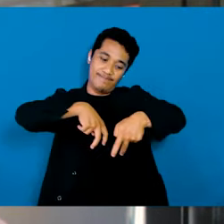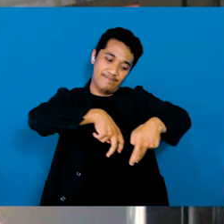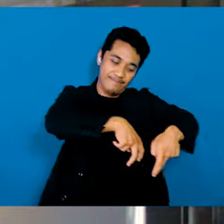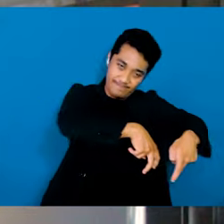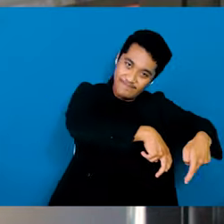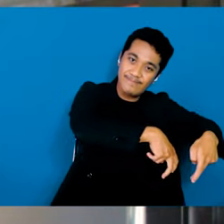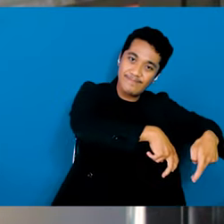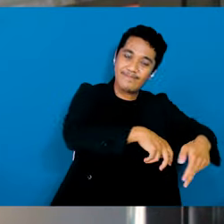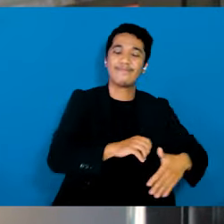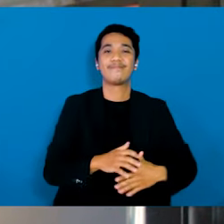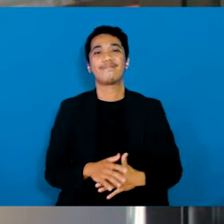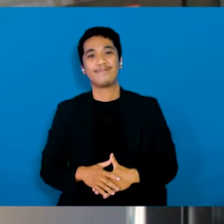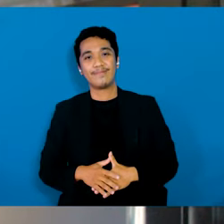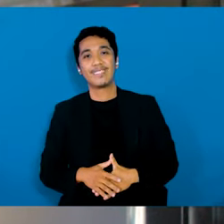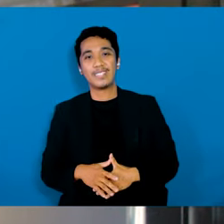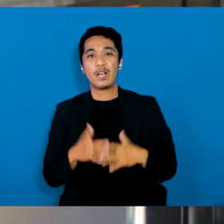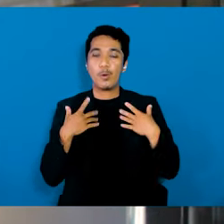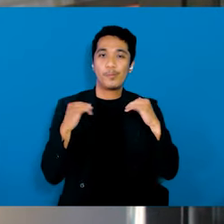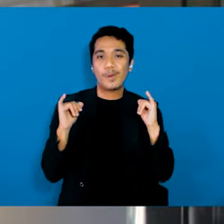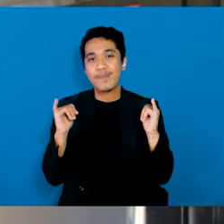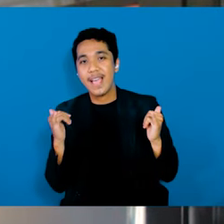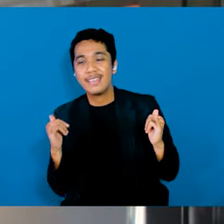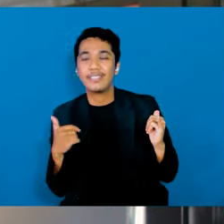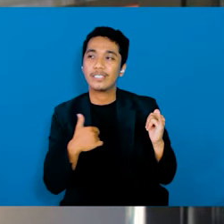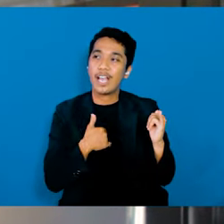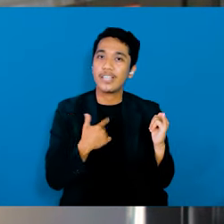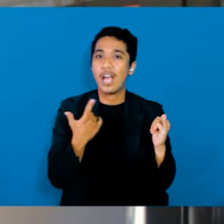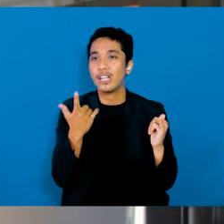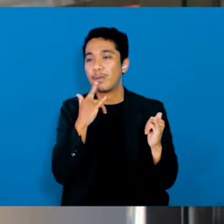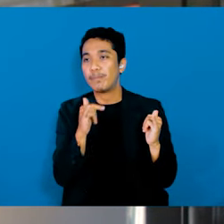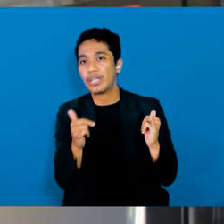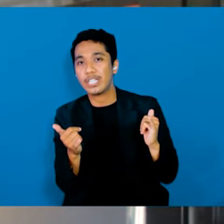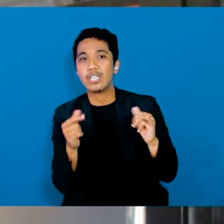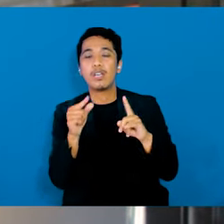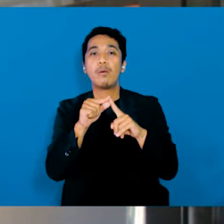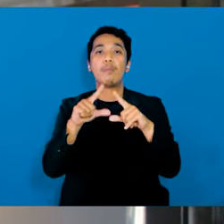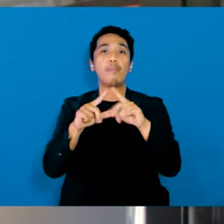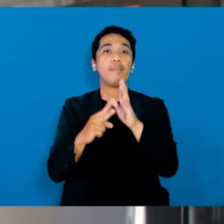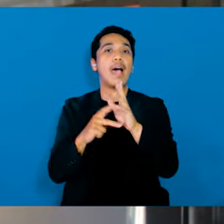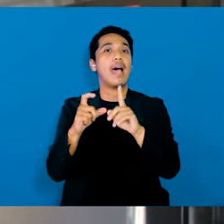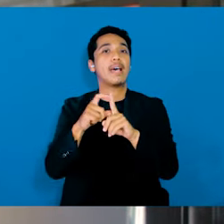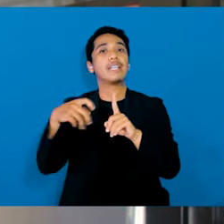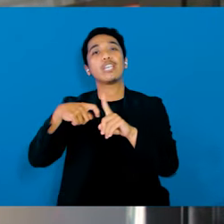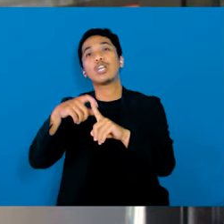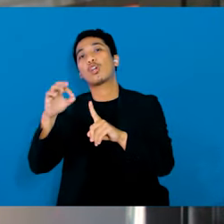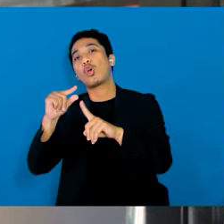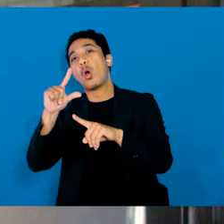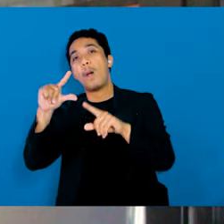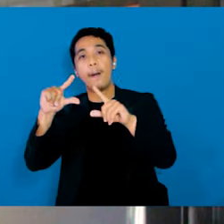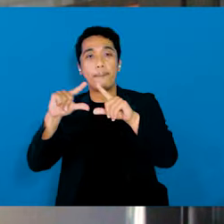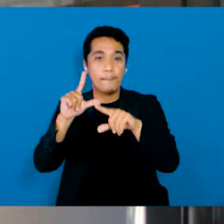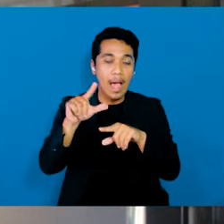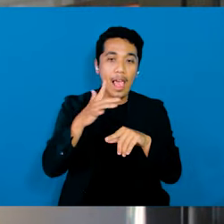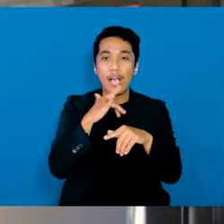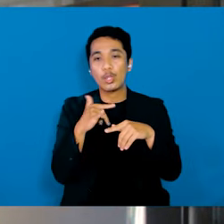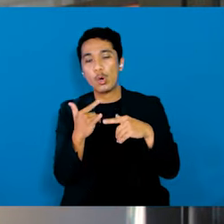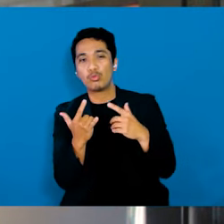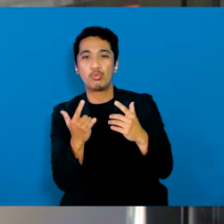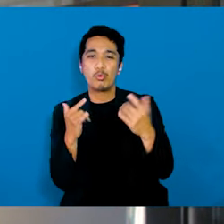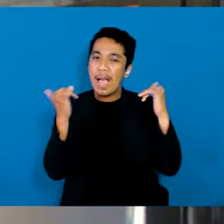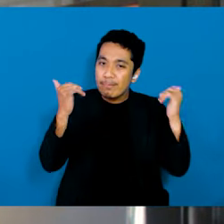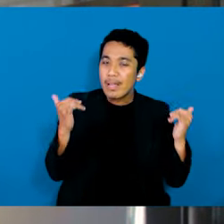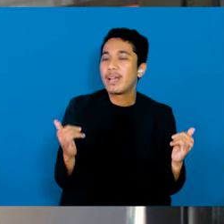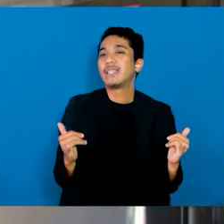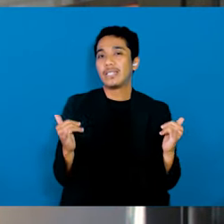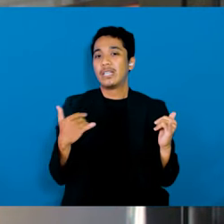jadi lebar begitu. Terus ketika bermain saya betengan, pandai kopral, delian, luru-luru mundu,